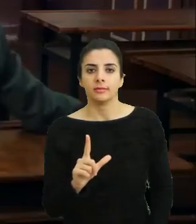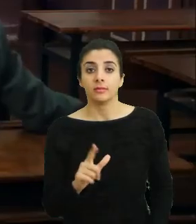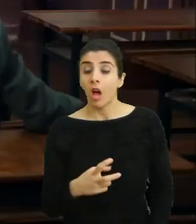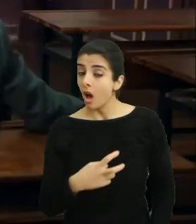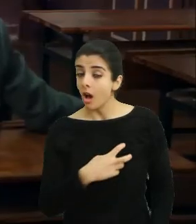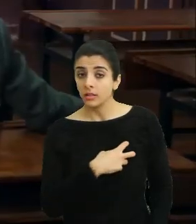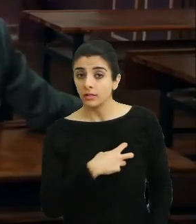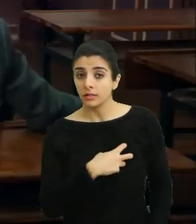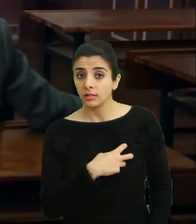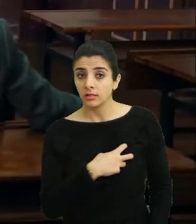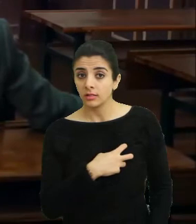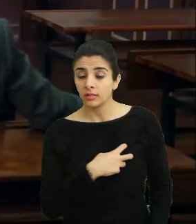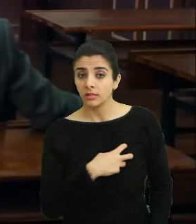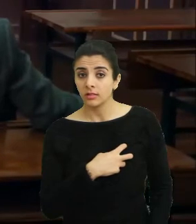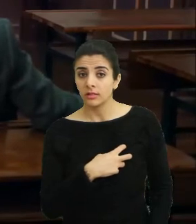Ve aşk.